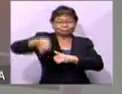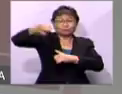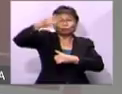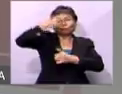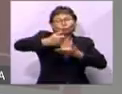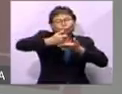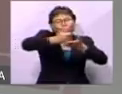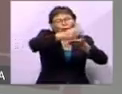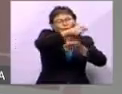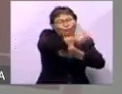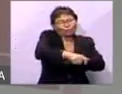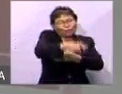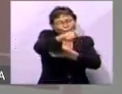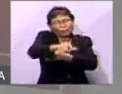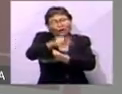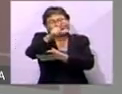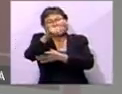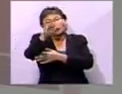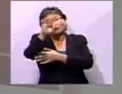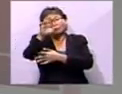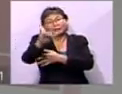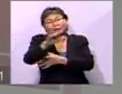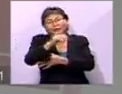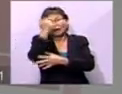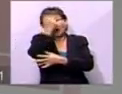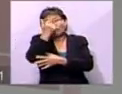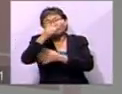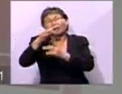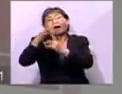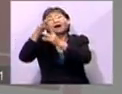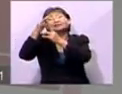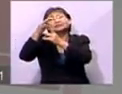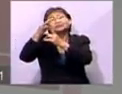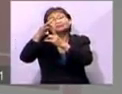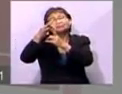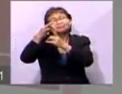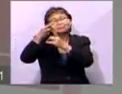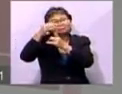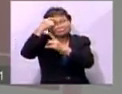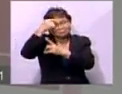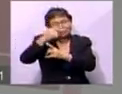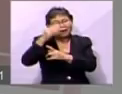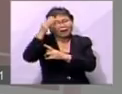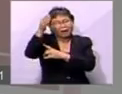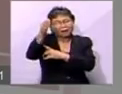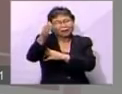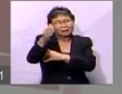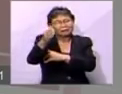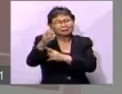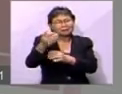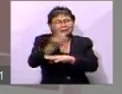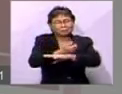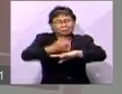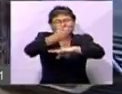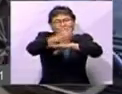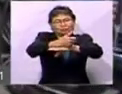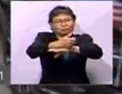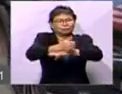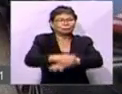untuk membantu rakyat Liberia dan Afrika amnya melalui dana khas sukan yang bakal dibentuk.